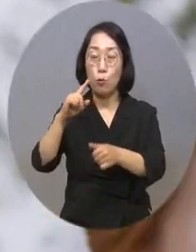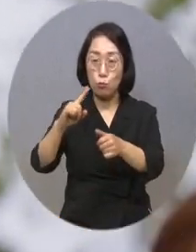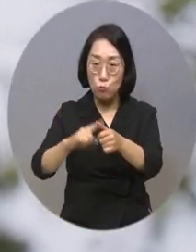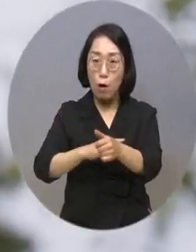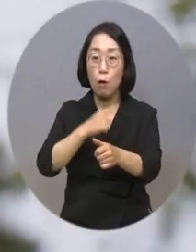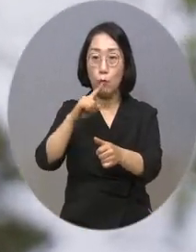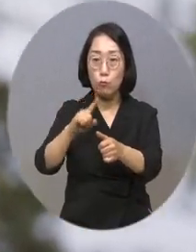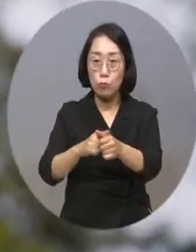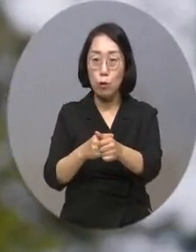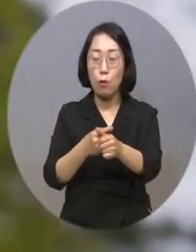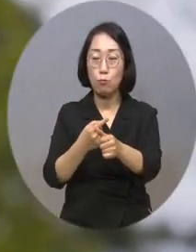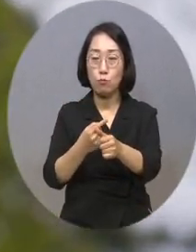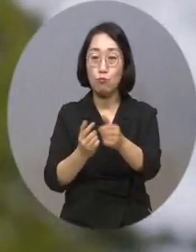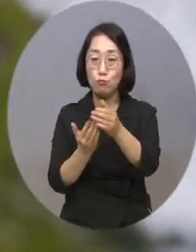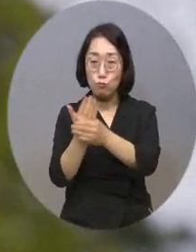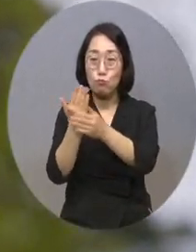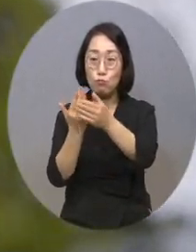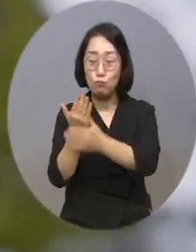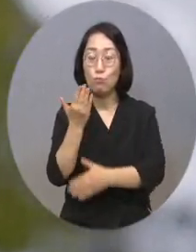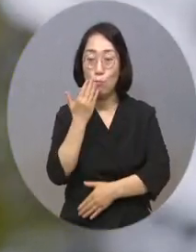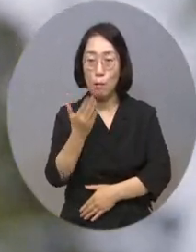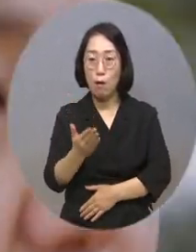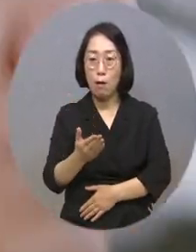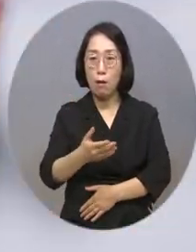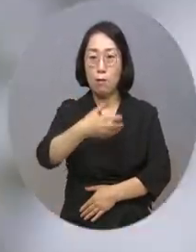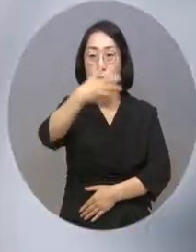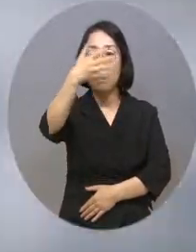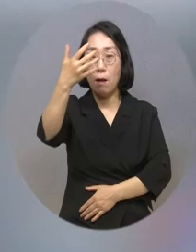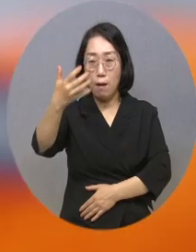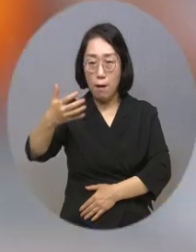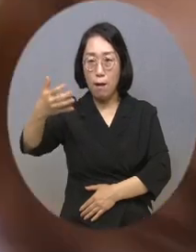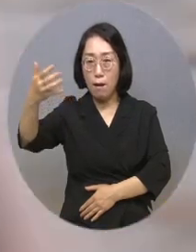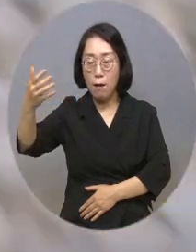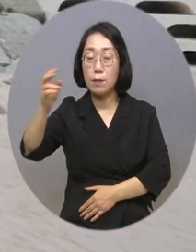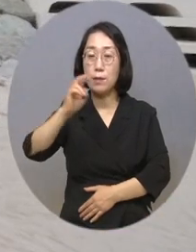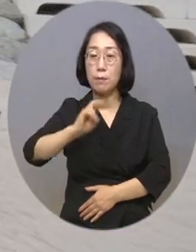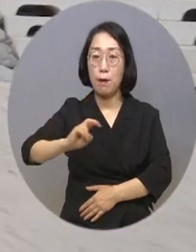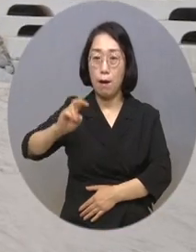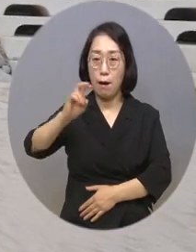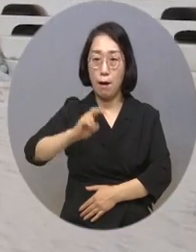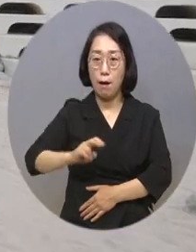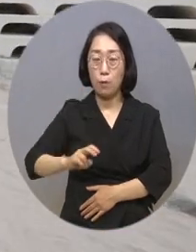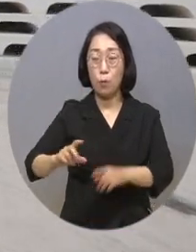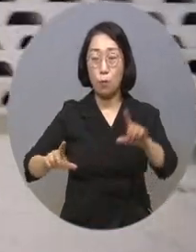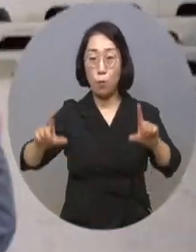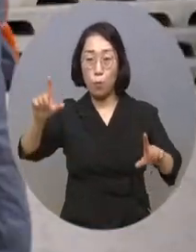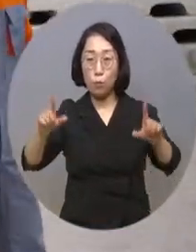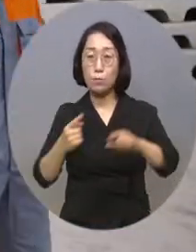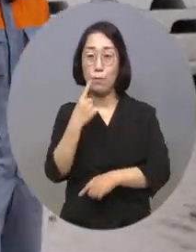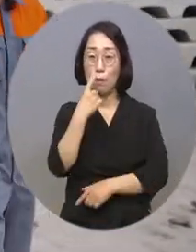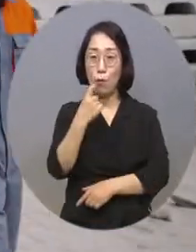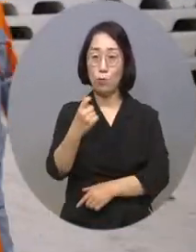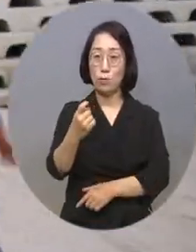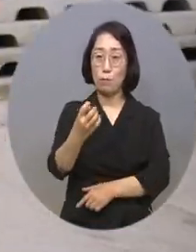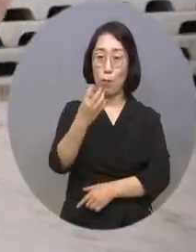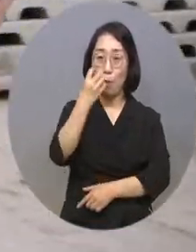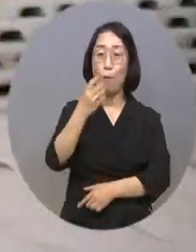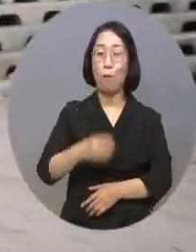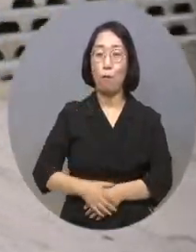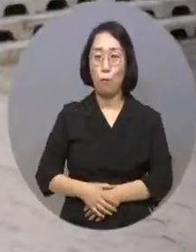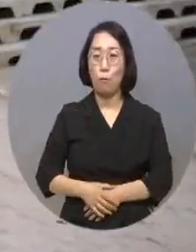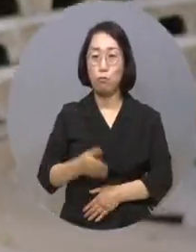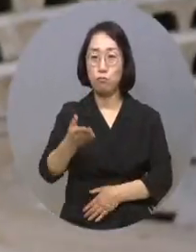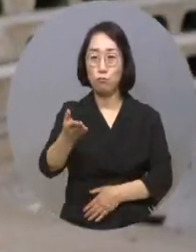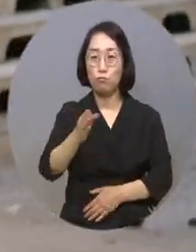악상들이나 단어들이나 네, 그런 것들이 떠오르고. 그래요? 지금 저기 이것도 되게 미장센이 아름다운데요 여기가? 이거 뭐죠? 여기 의자인가?